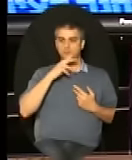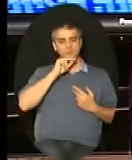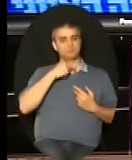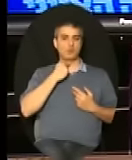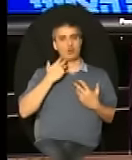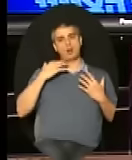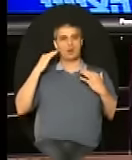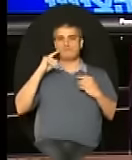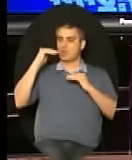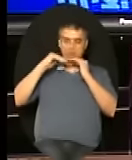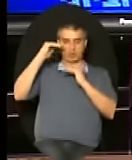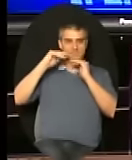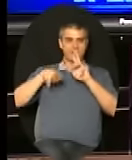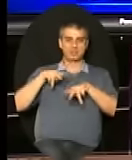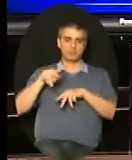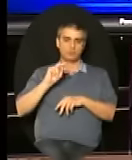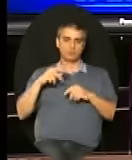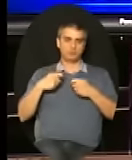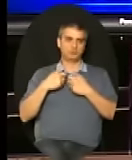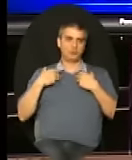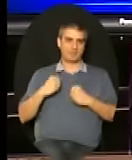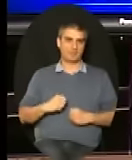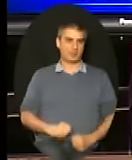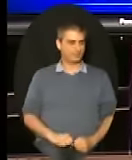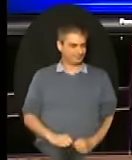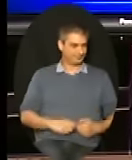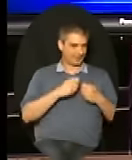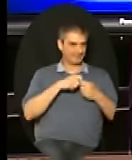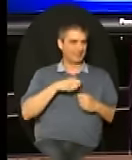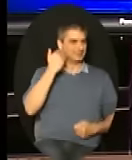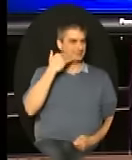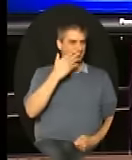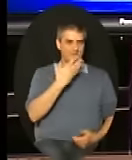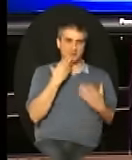בריטון, ואין גם גובה מינימלי לטיפול בענייני ביטחון. חברת הכנסת ציפי לבני, תודה רבה לך. תודה.